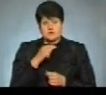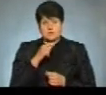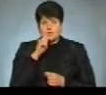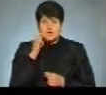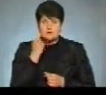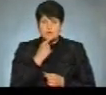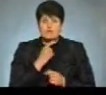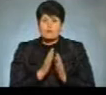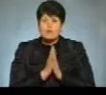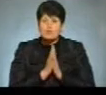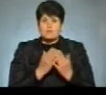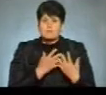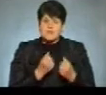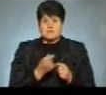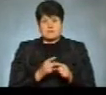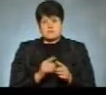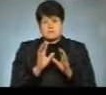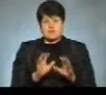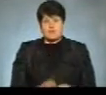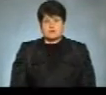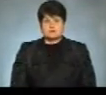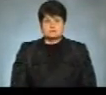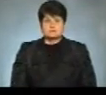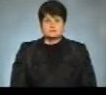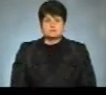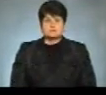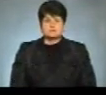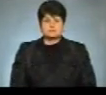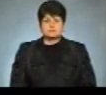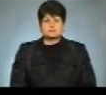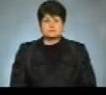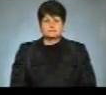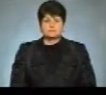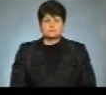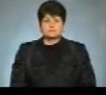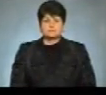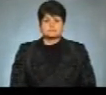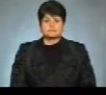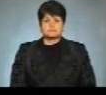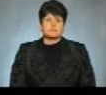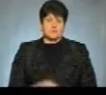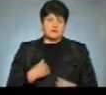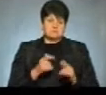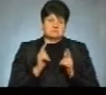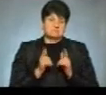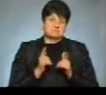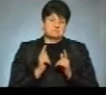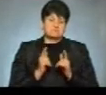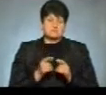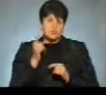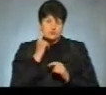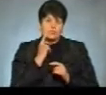які просять нас прийняти цей закон. Ну, я поділяю позицію голови